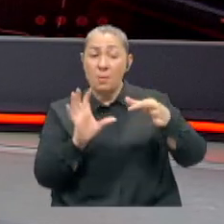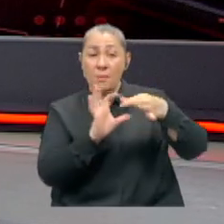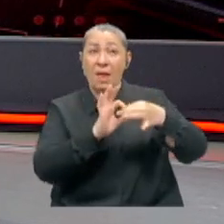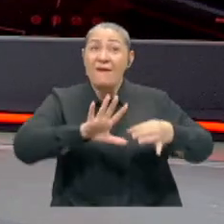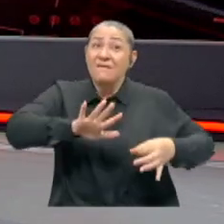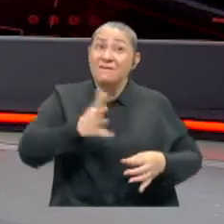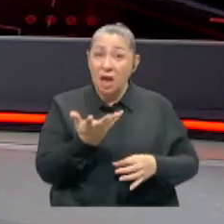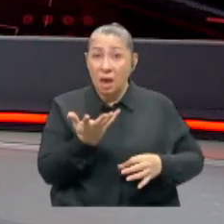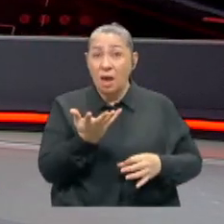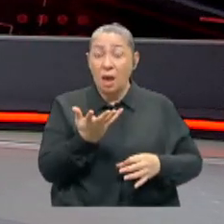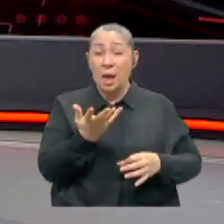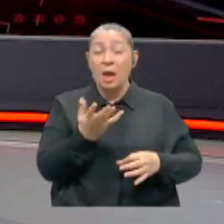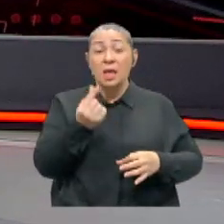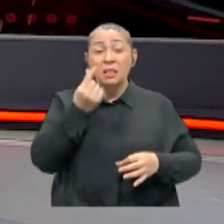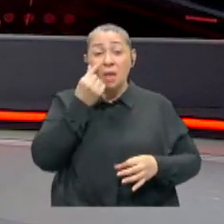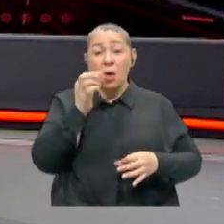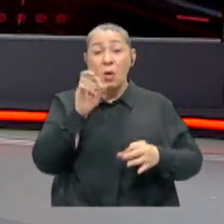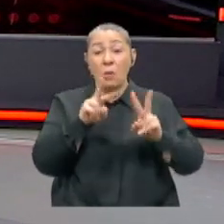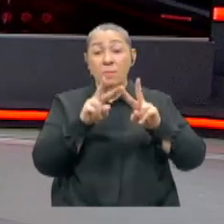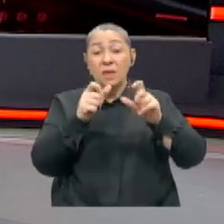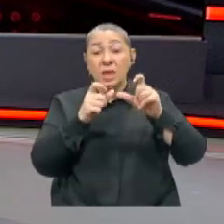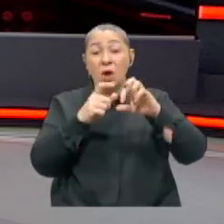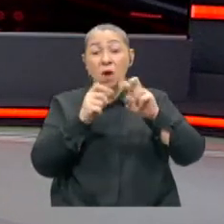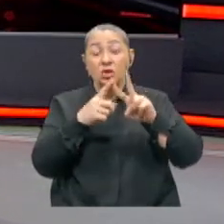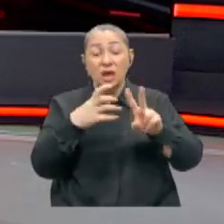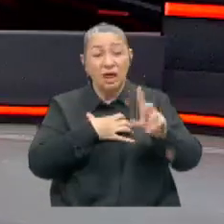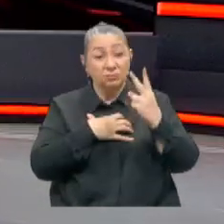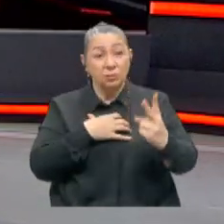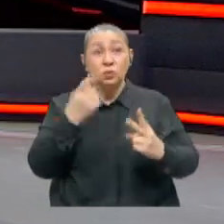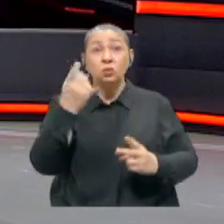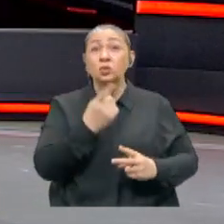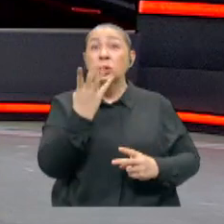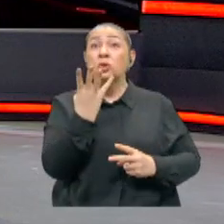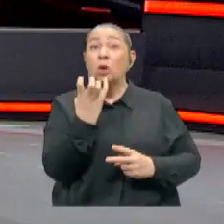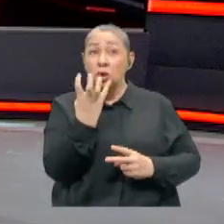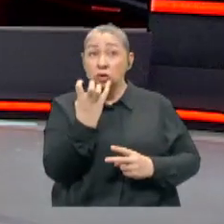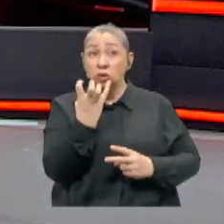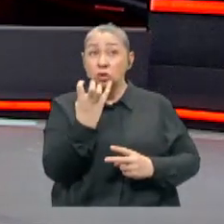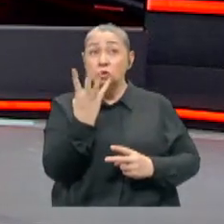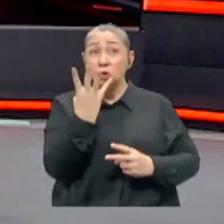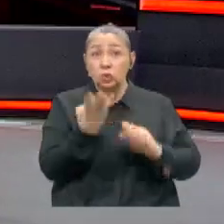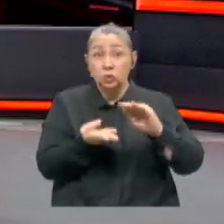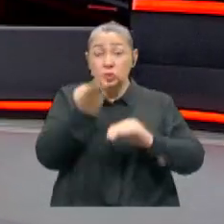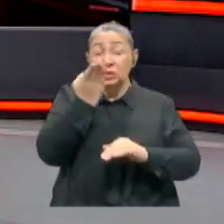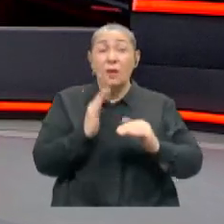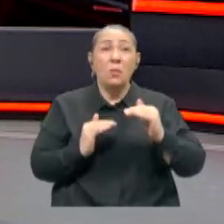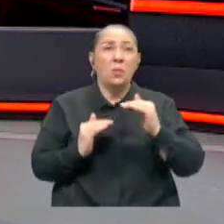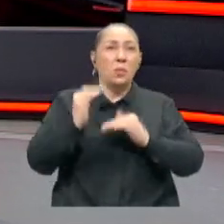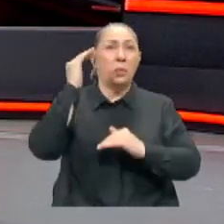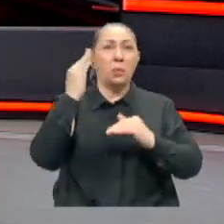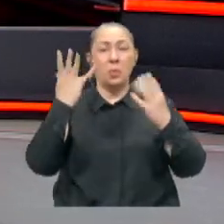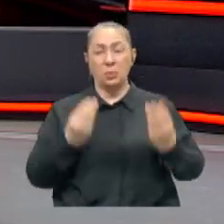da bu pizzato mikronu kendisinden kaynaklı olarak yüzde dört ve 4'ün üzerinde artmış